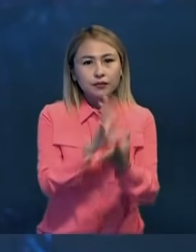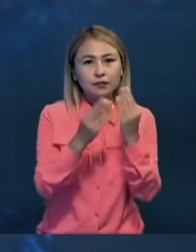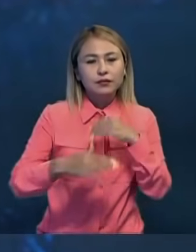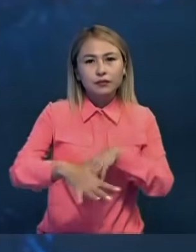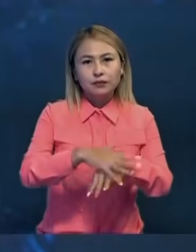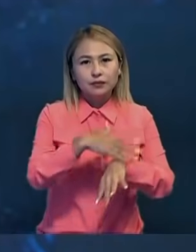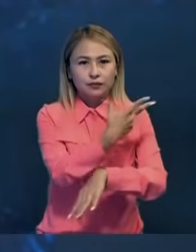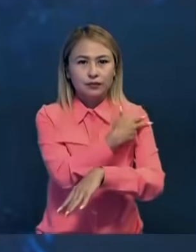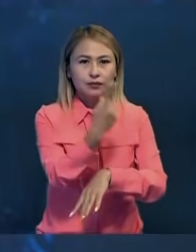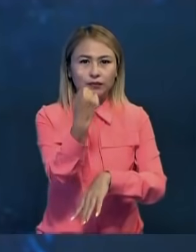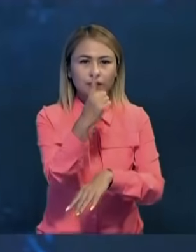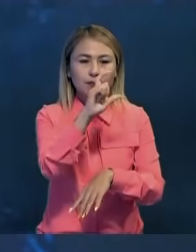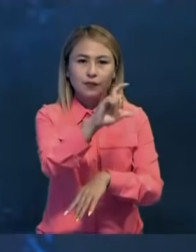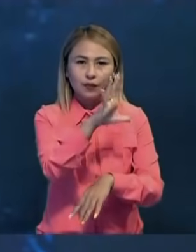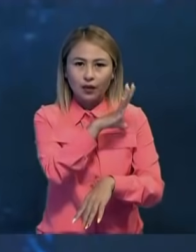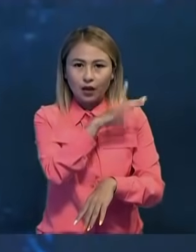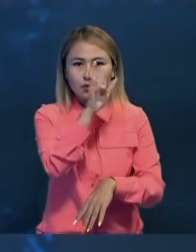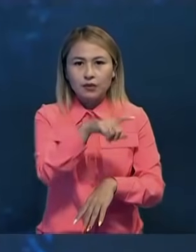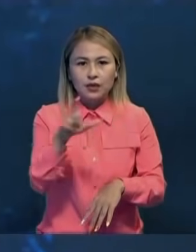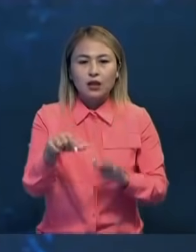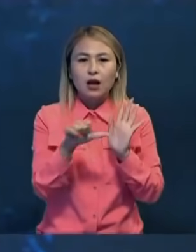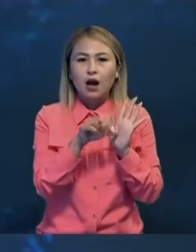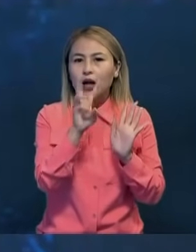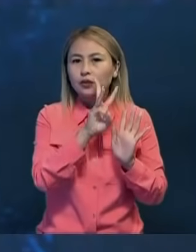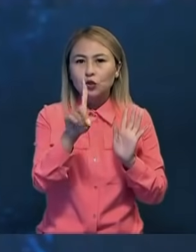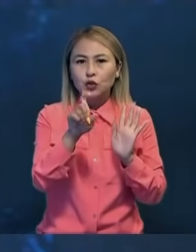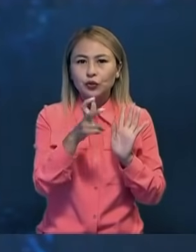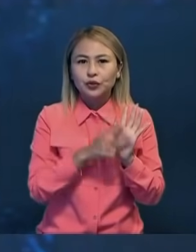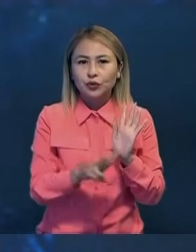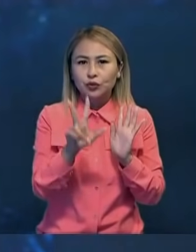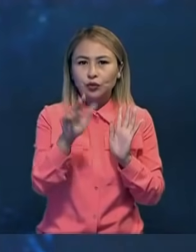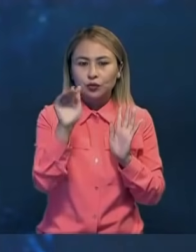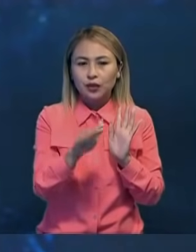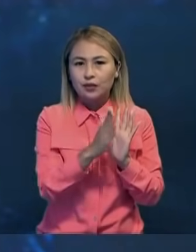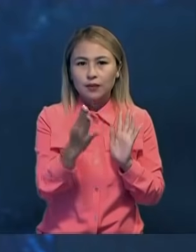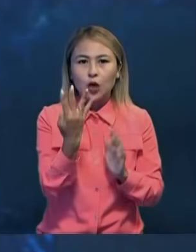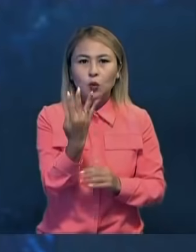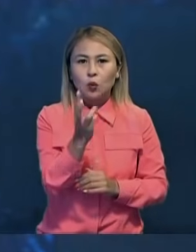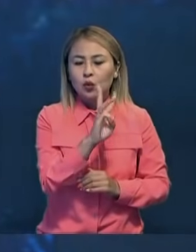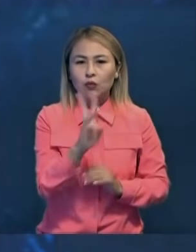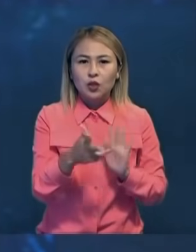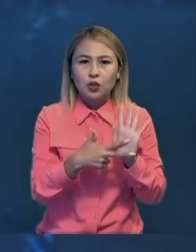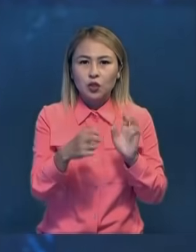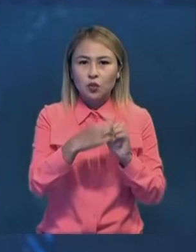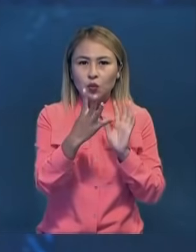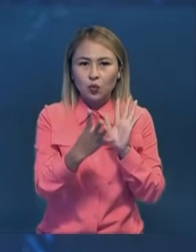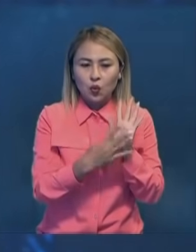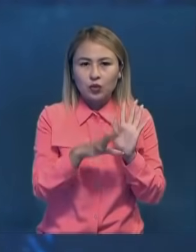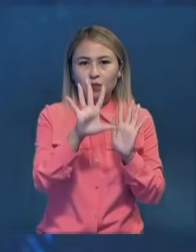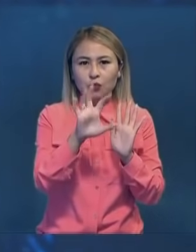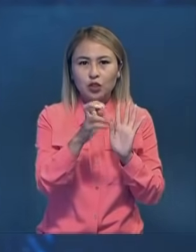Сонымен елде екпенің бірінші компонентін алған азаматтар саны 6 миллион 183 мыңнан асты. 4